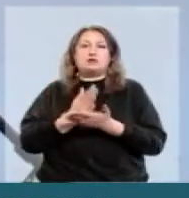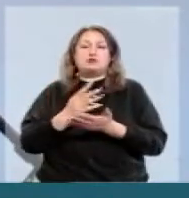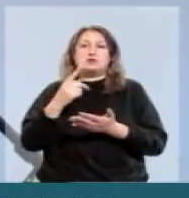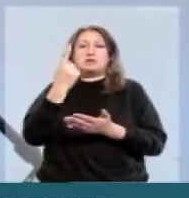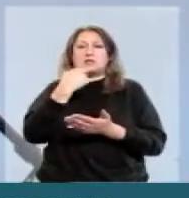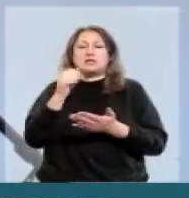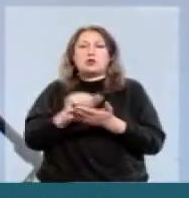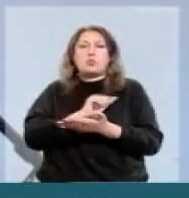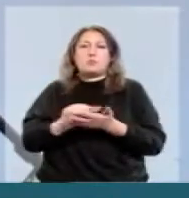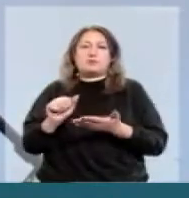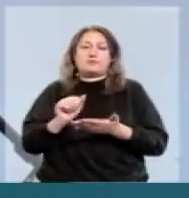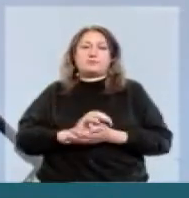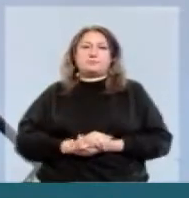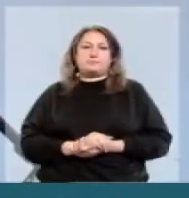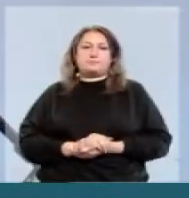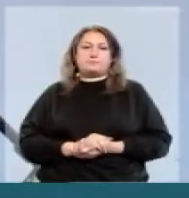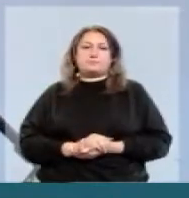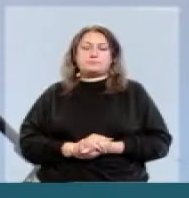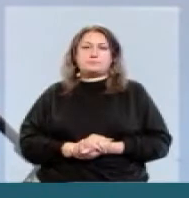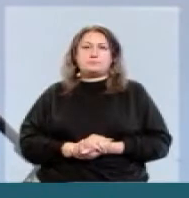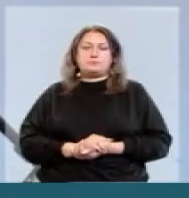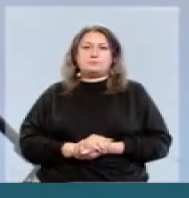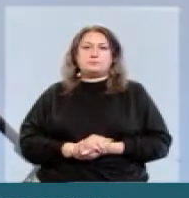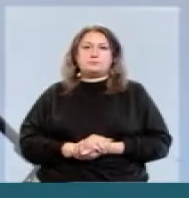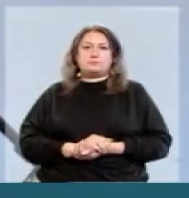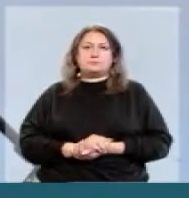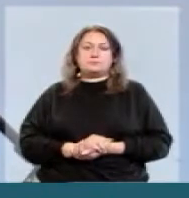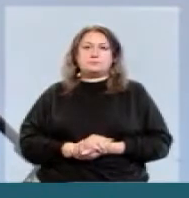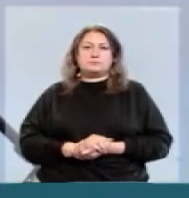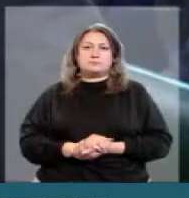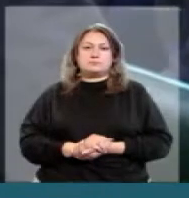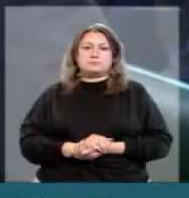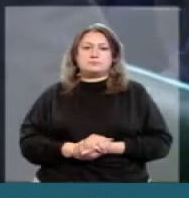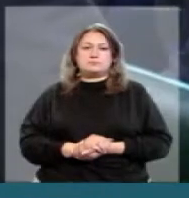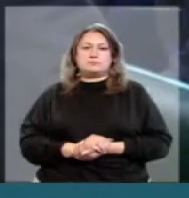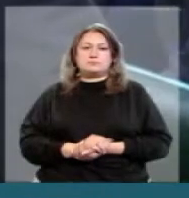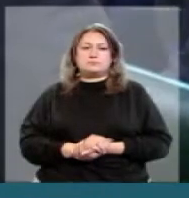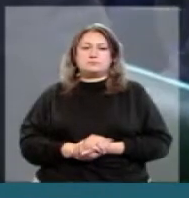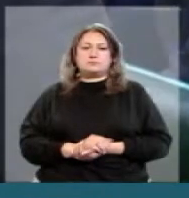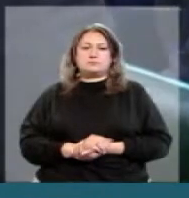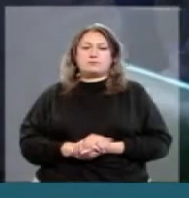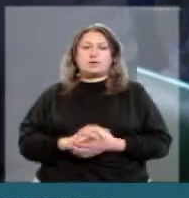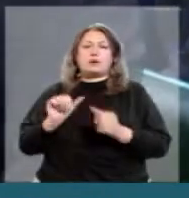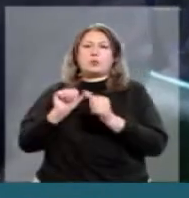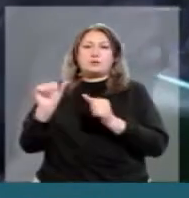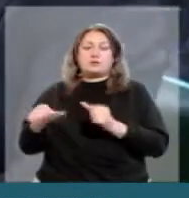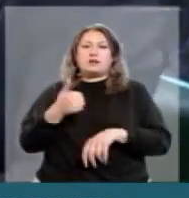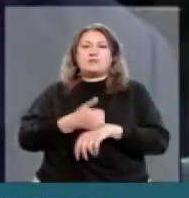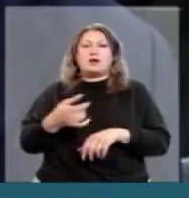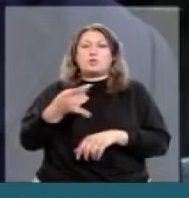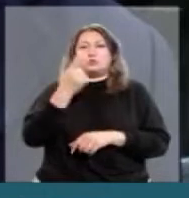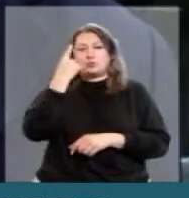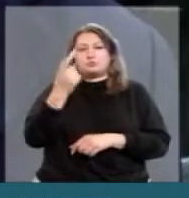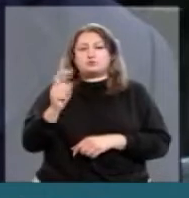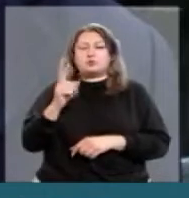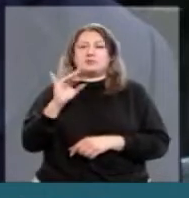растау құжаттары болған жағдайда ғана өтемақы берілетінін ескертемін. Мұның сыртында аймақ басшысы қайырымдылық кезет бірыңғай қоғамдық